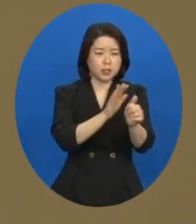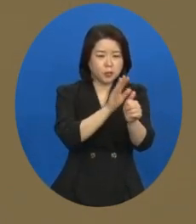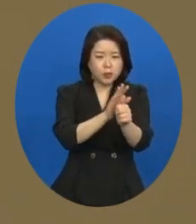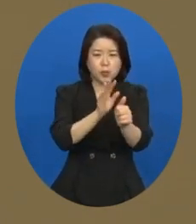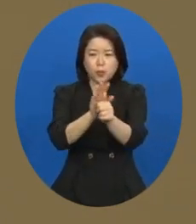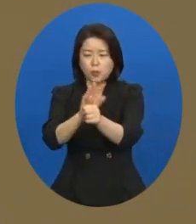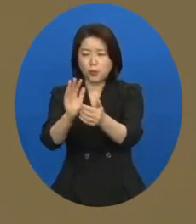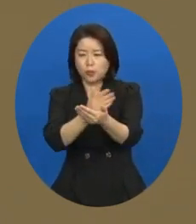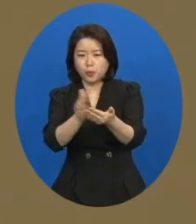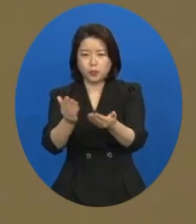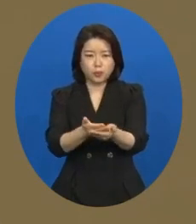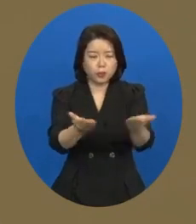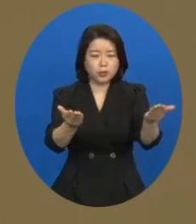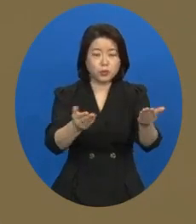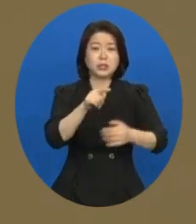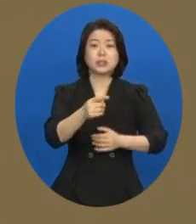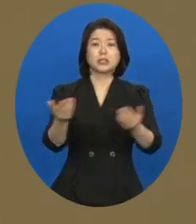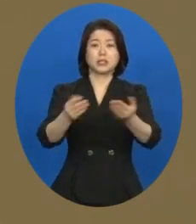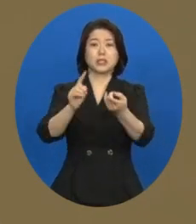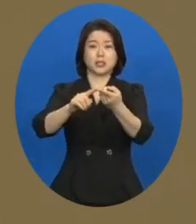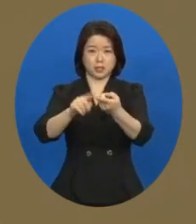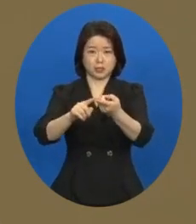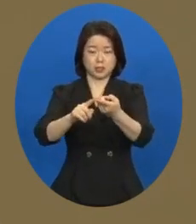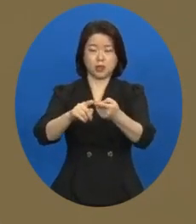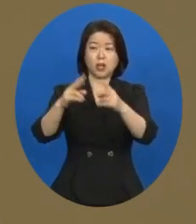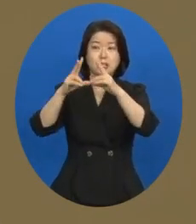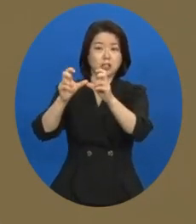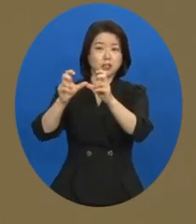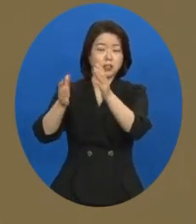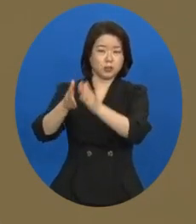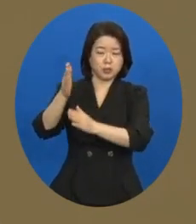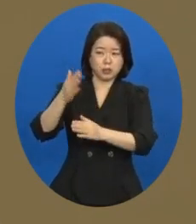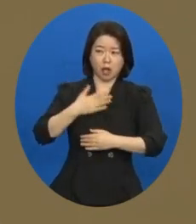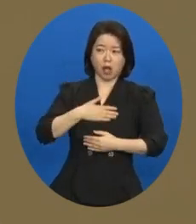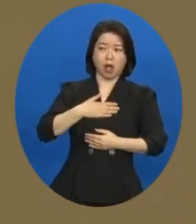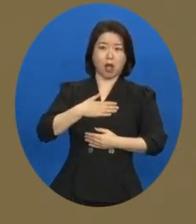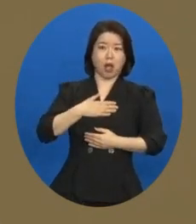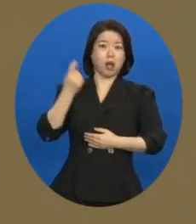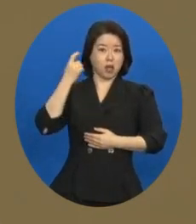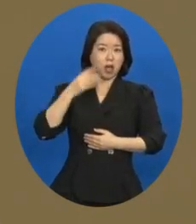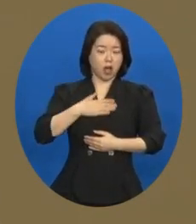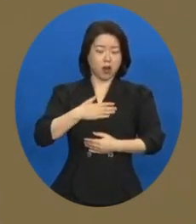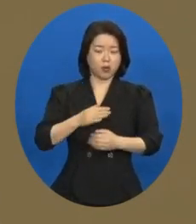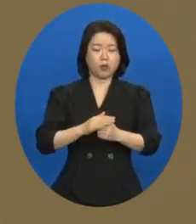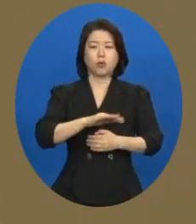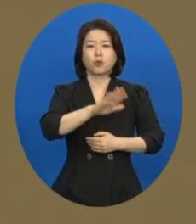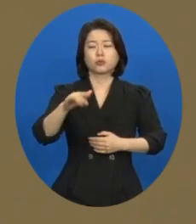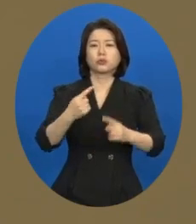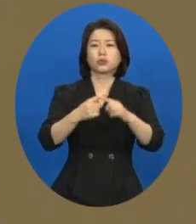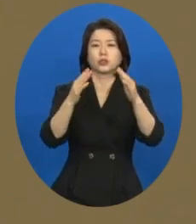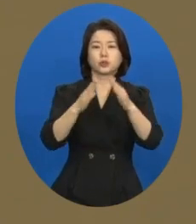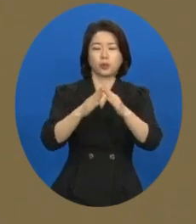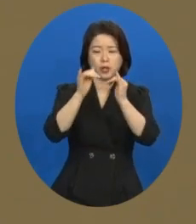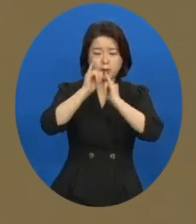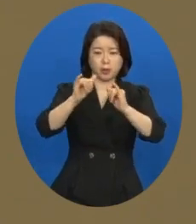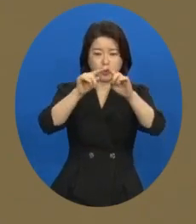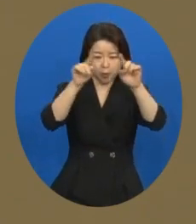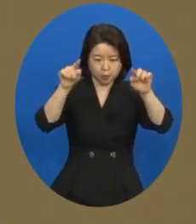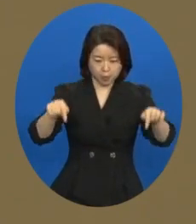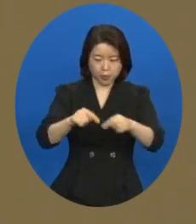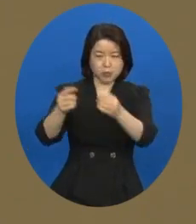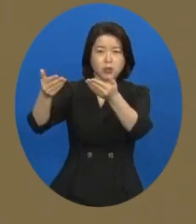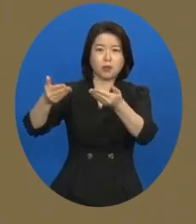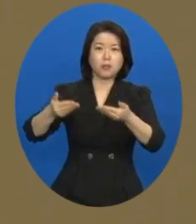또 도왔던 일들을 성남시에서 어떻게 알고 우리 교회에 표창패를